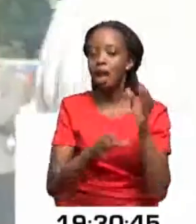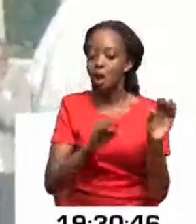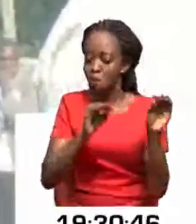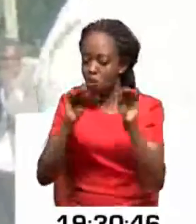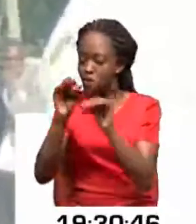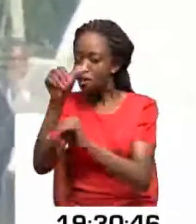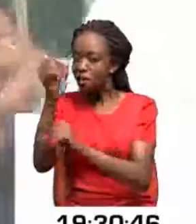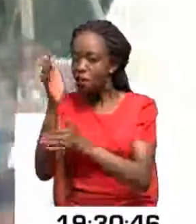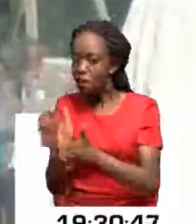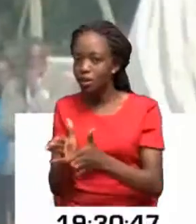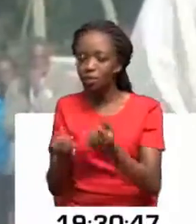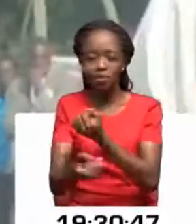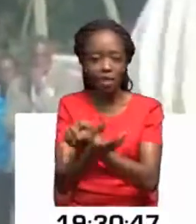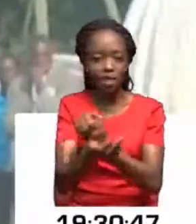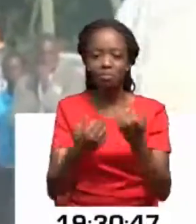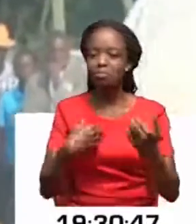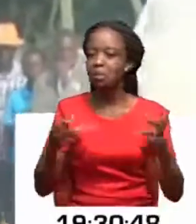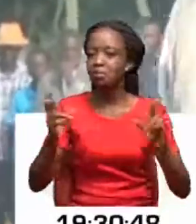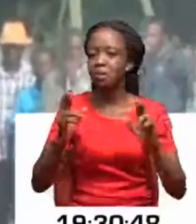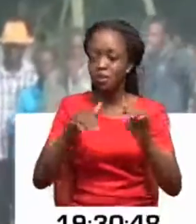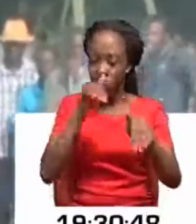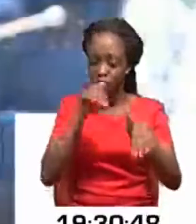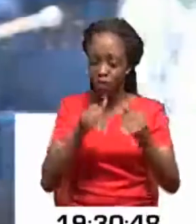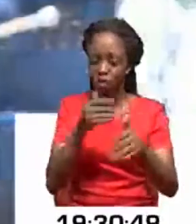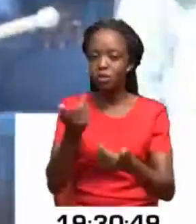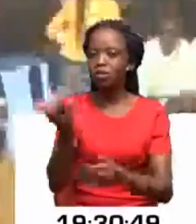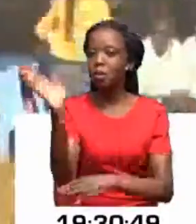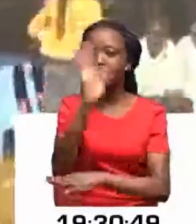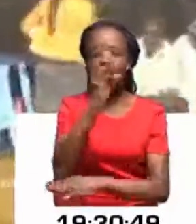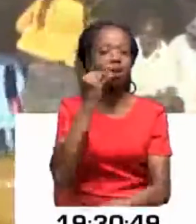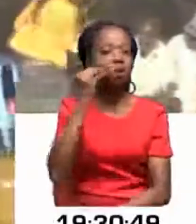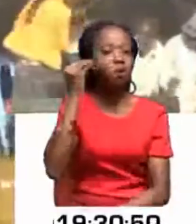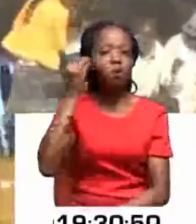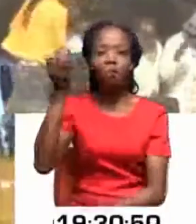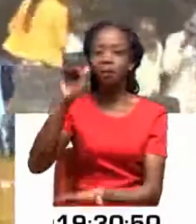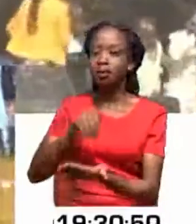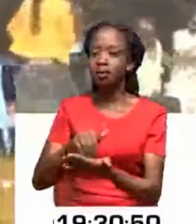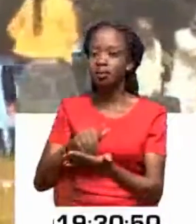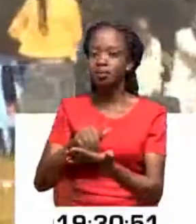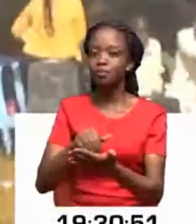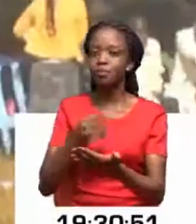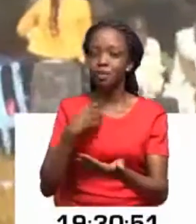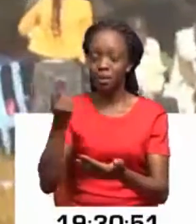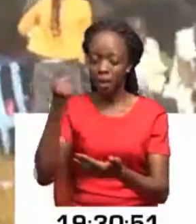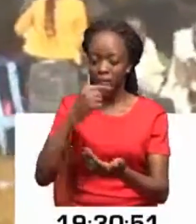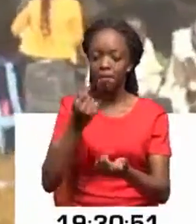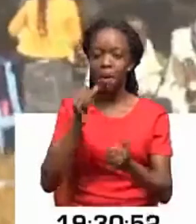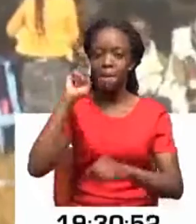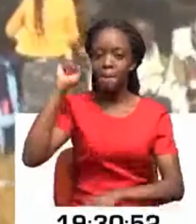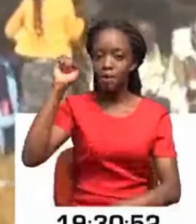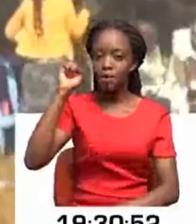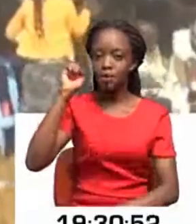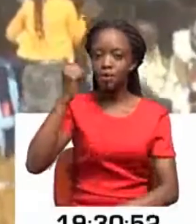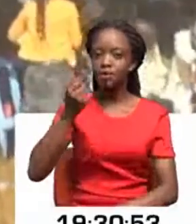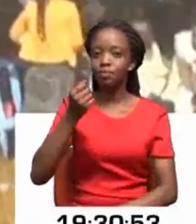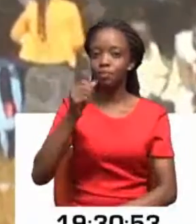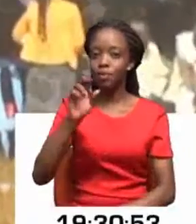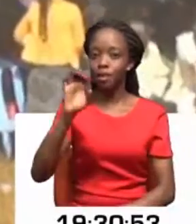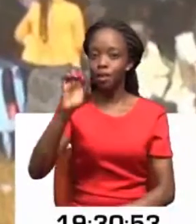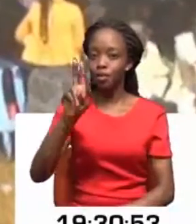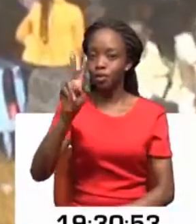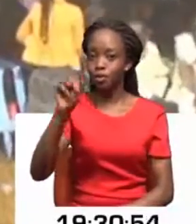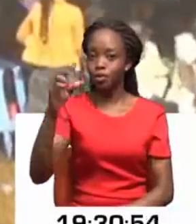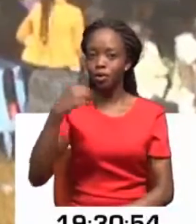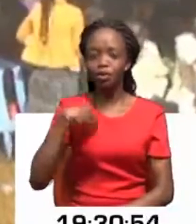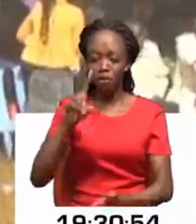kule, sisi tuko tayari, bado tunakupigia magogo, mnarudi nyumbani. Niliingia kwa siasa na mbunge mwenye alikuwa Eugene Wamalwa. Nilikuwa naenda kuangusha